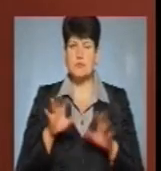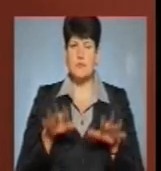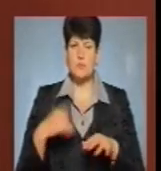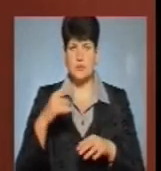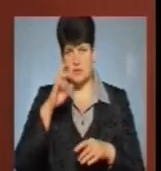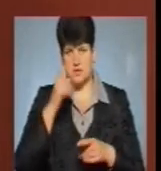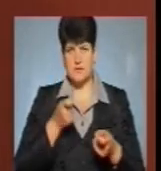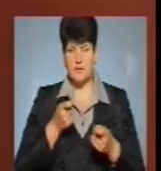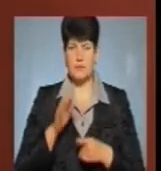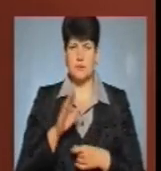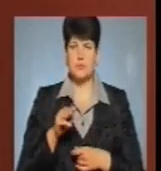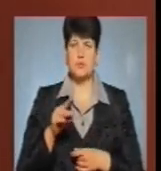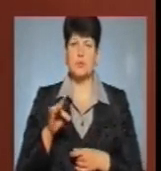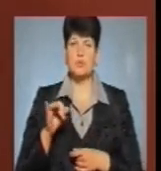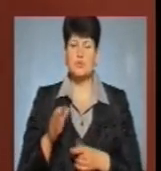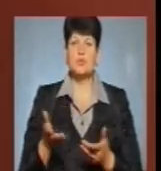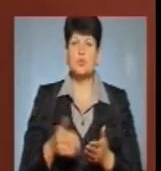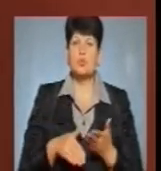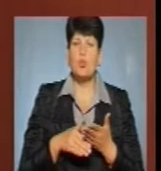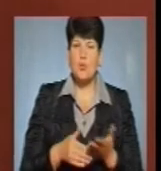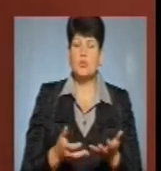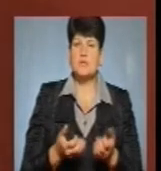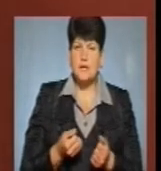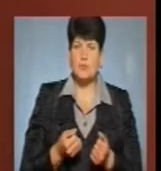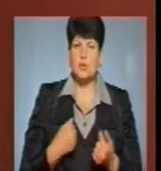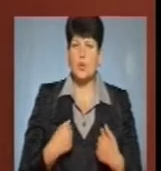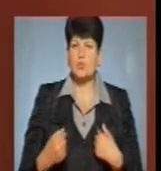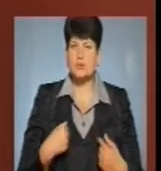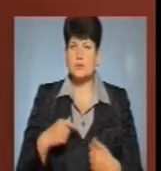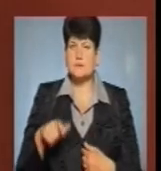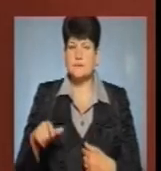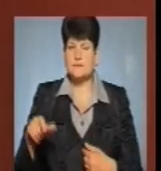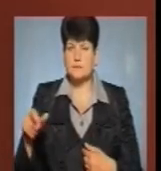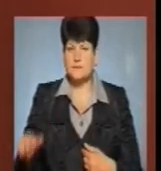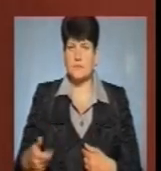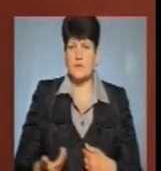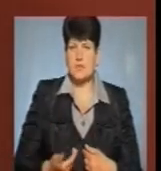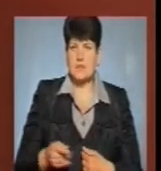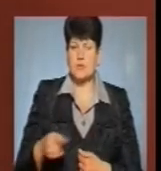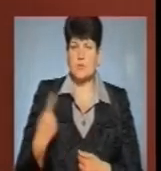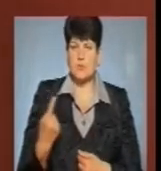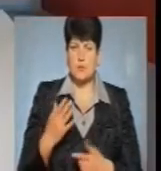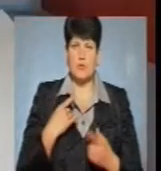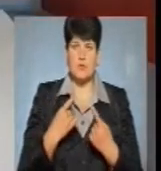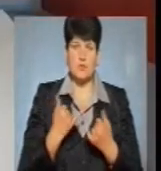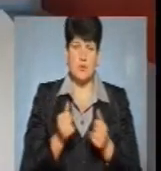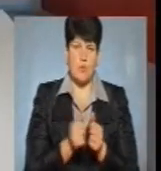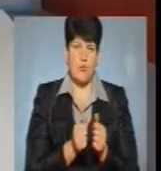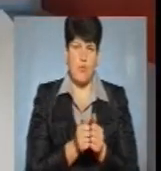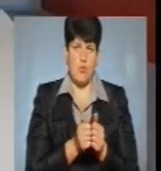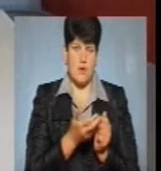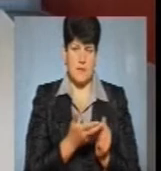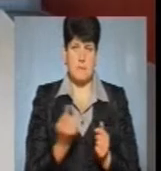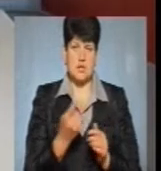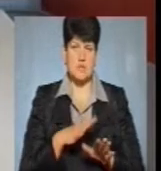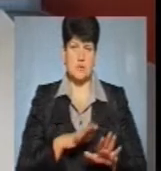адміністрації Володимир Труш. Яку допомогу отримають постраждалі від стихії жителі Тернопільщини, говоритимемо сьогодні. Поряд зі мною перший